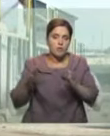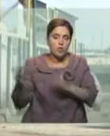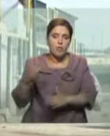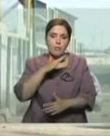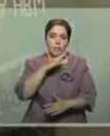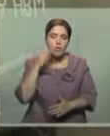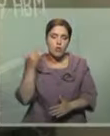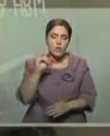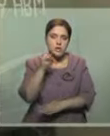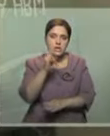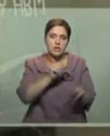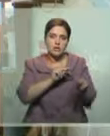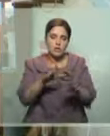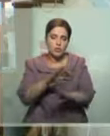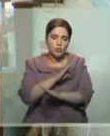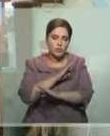случаев.